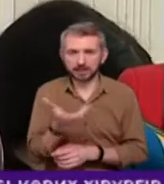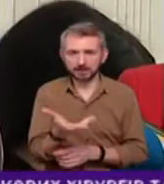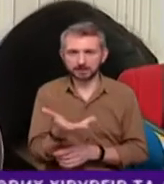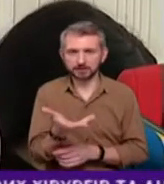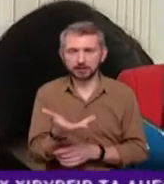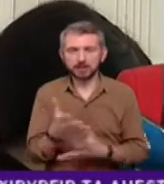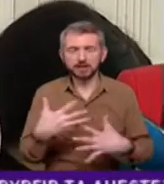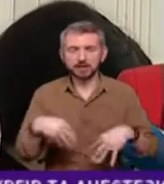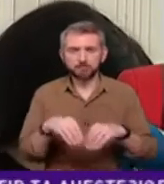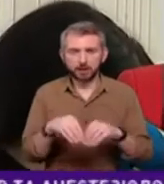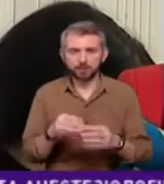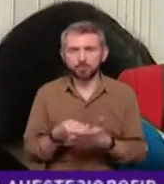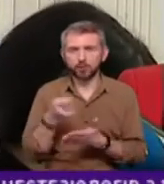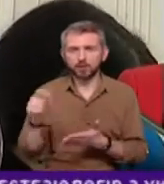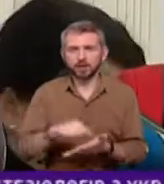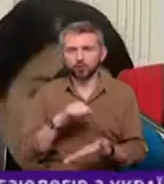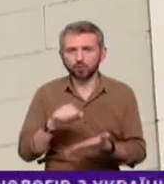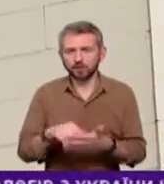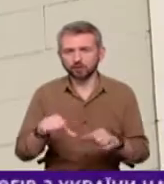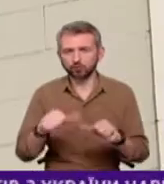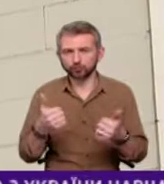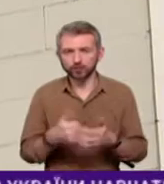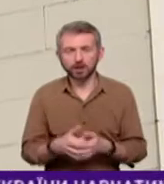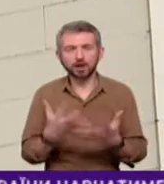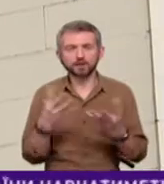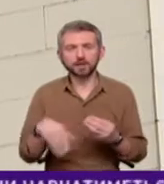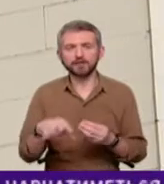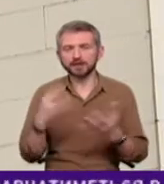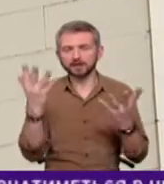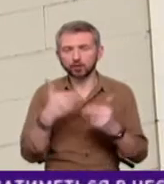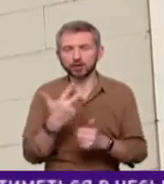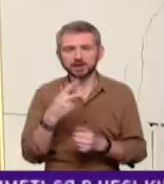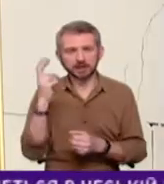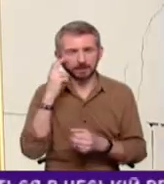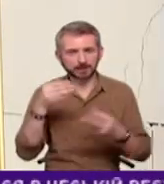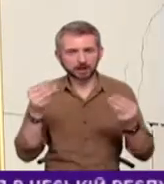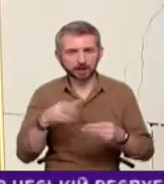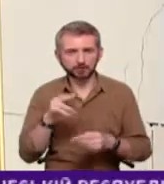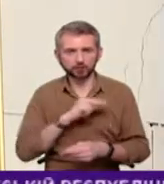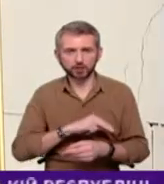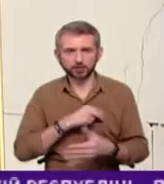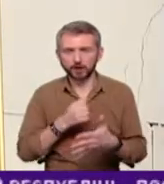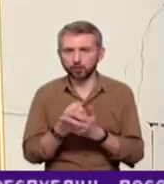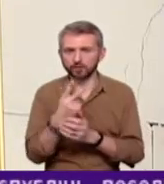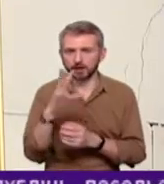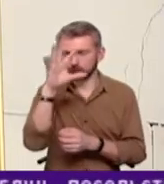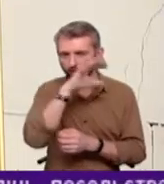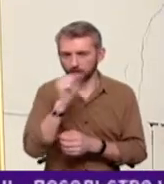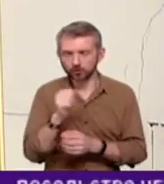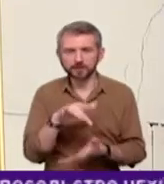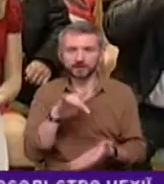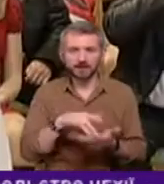кількість сімей, подали документи на розлучення. В день цих закоханих 3 столичні раці працюватимуть до опівночі, а саме